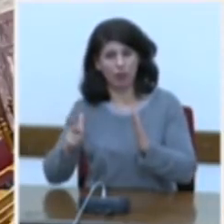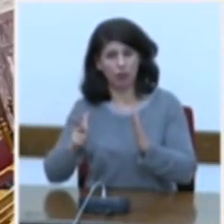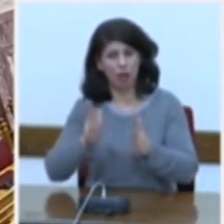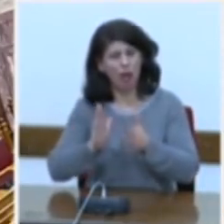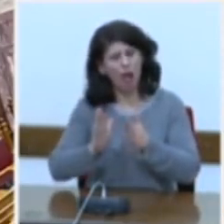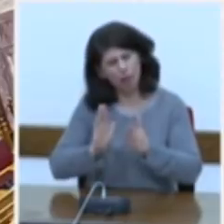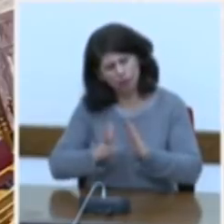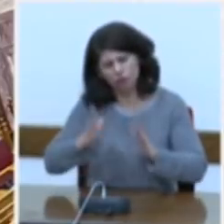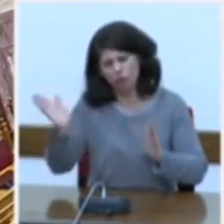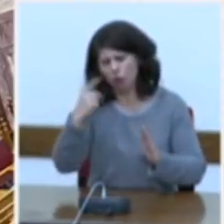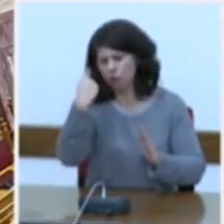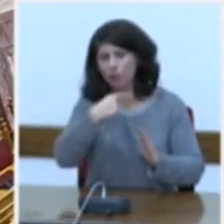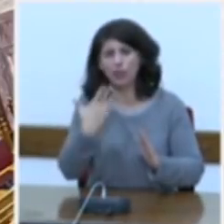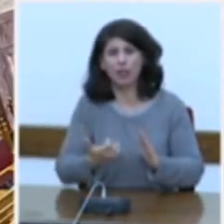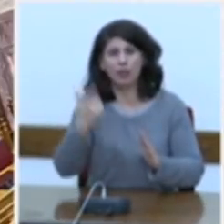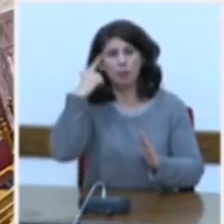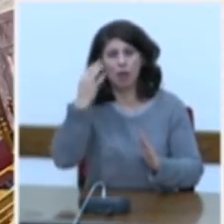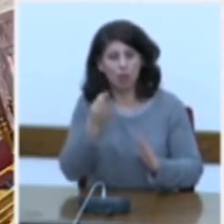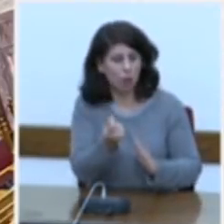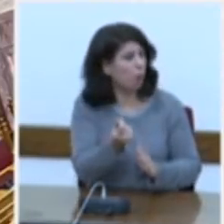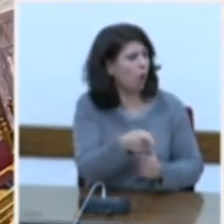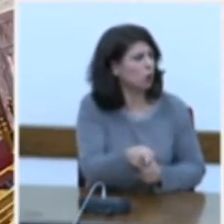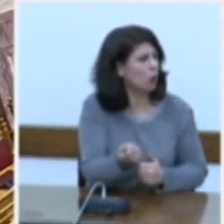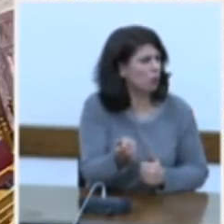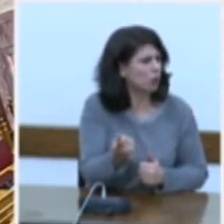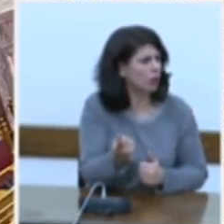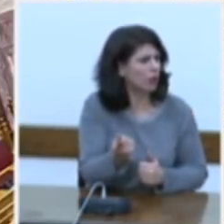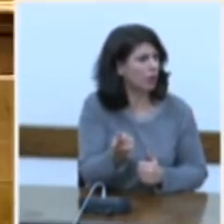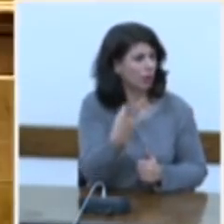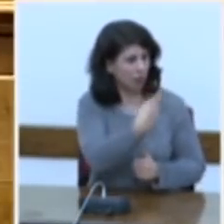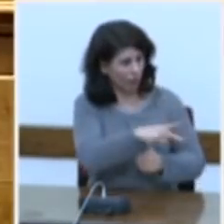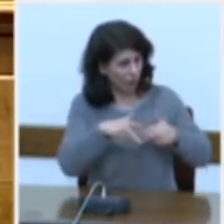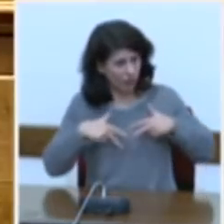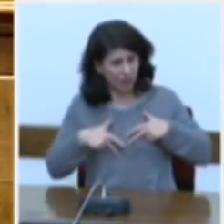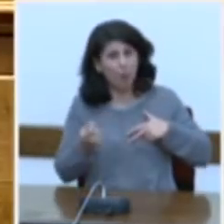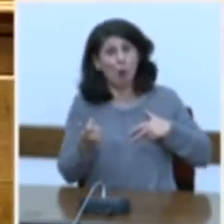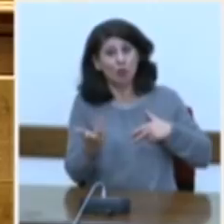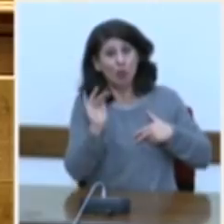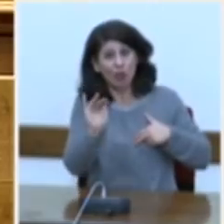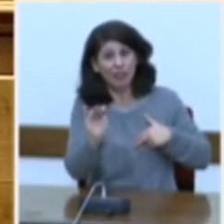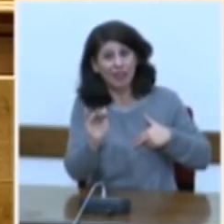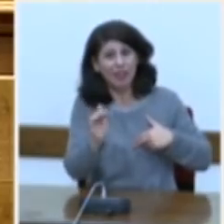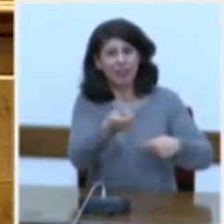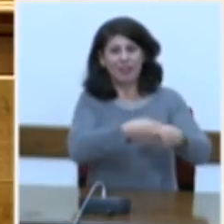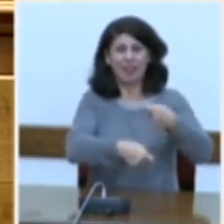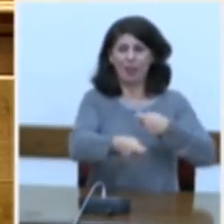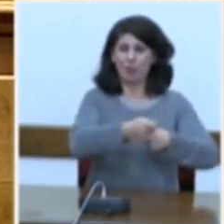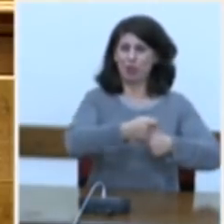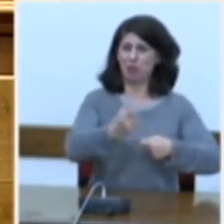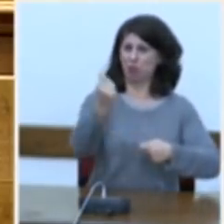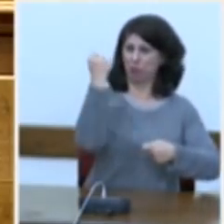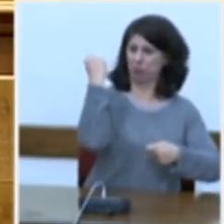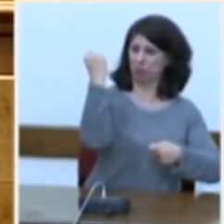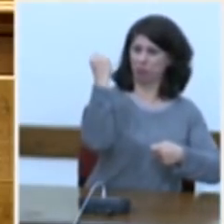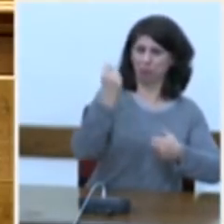κάθε μορφής με τη λογική του κόστους για το δικό σας κράτος, για τους επιχειρηματικούς δηλαδή κολοσσούς που